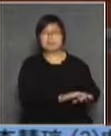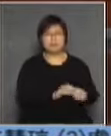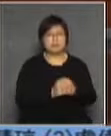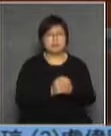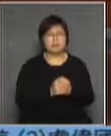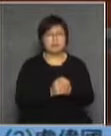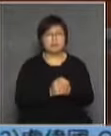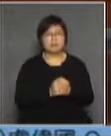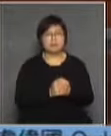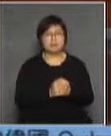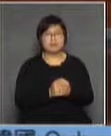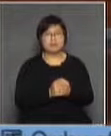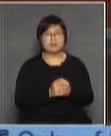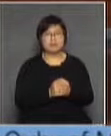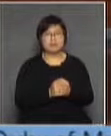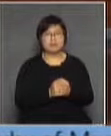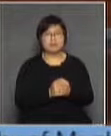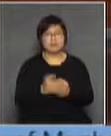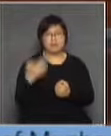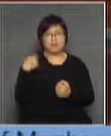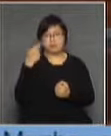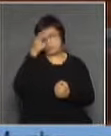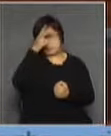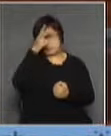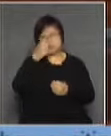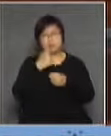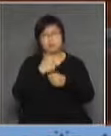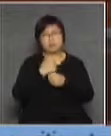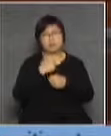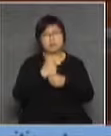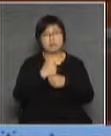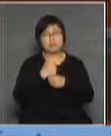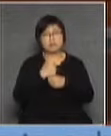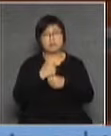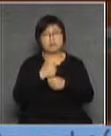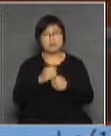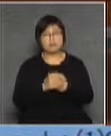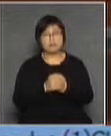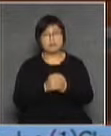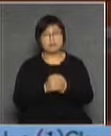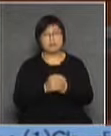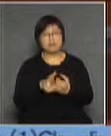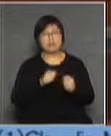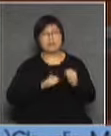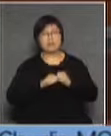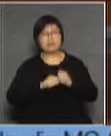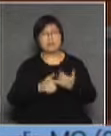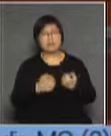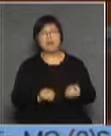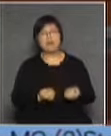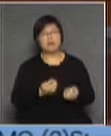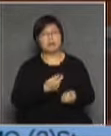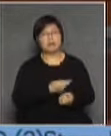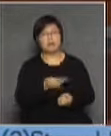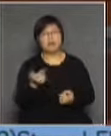個可以話係即係近期政府做嘢嘅一個嘅普遍態度，係咪？即